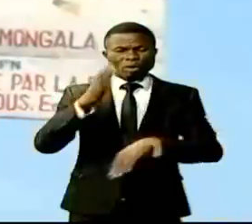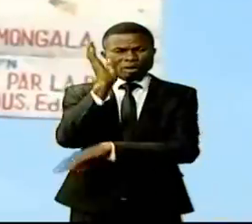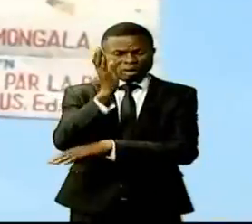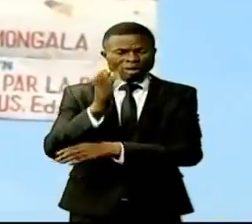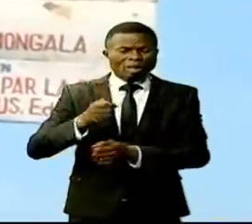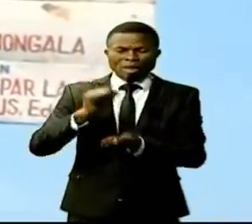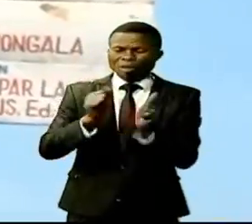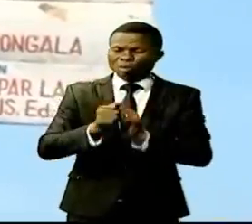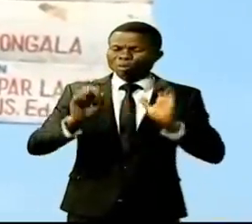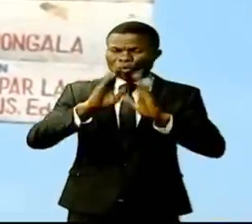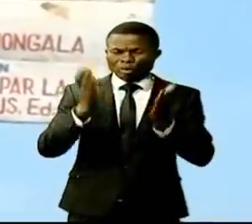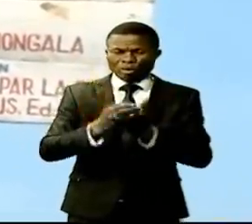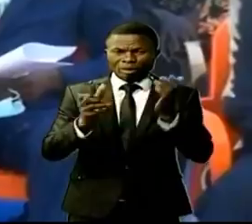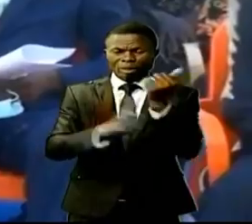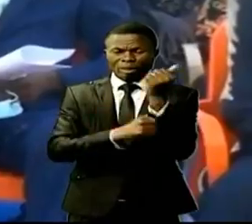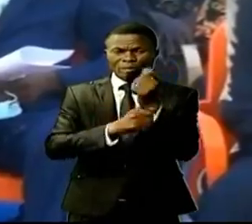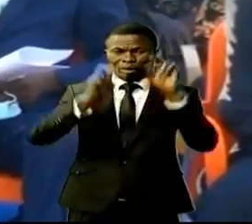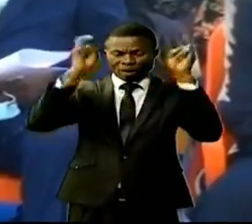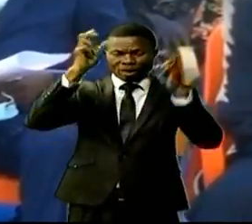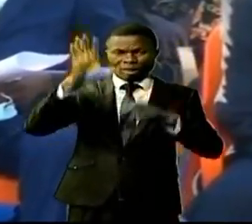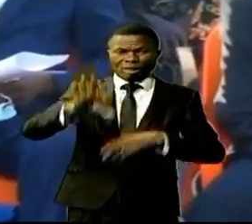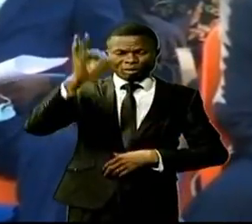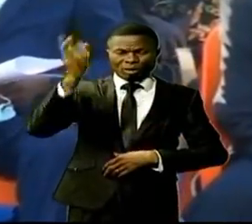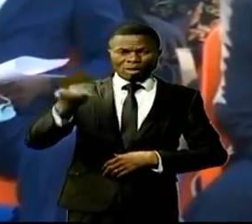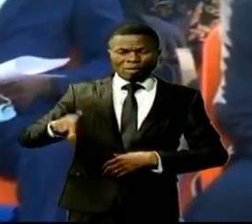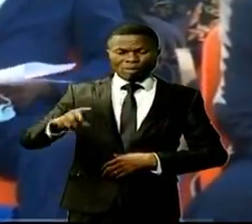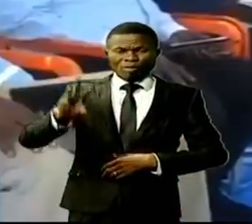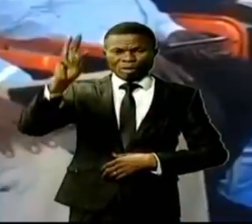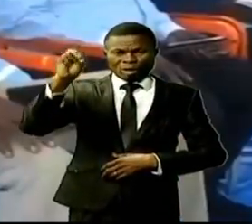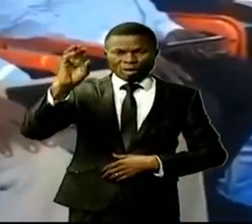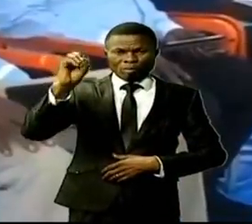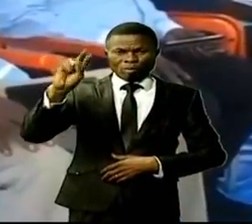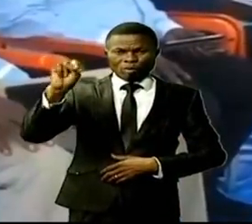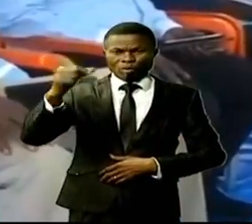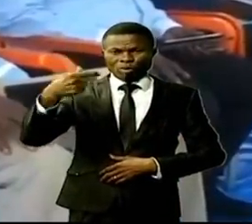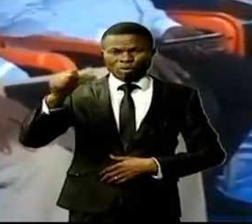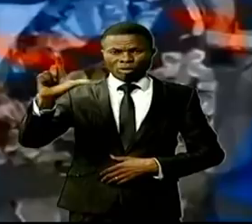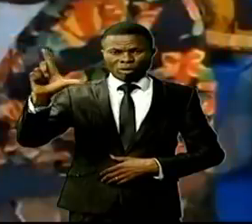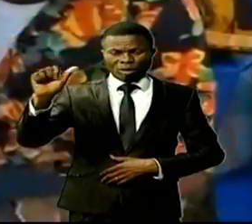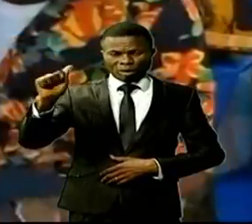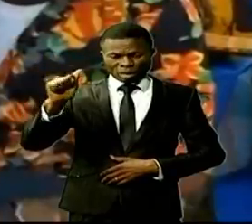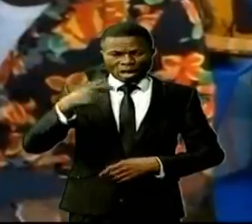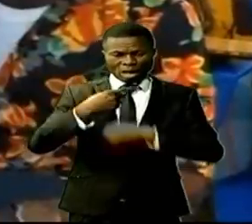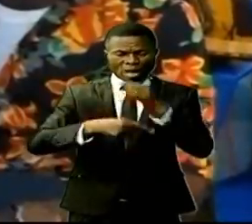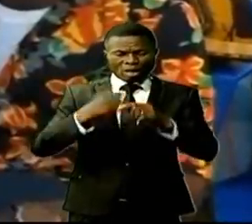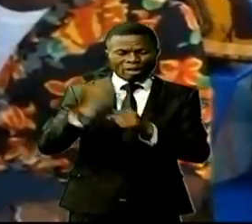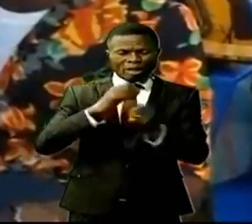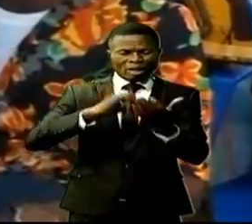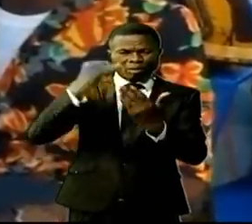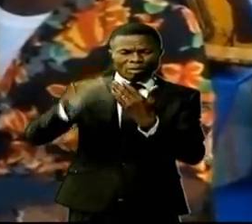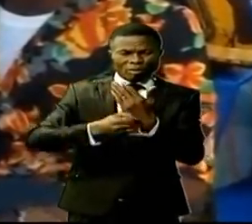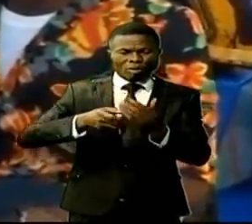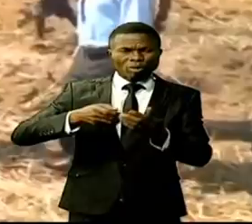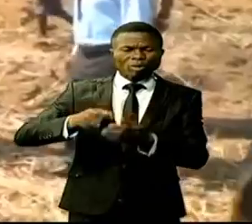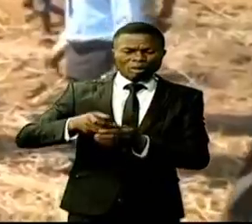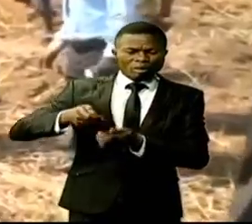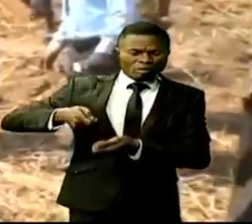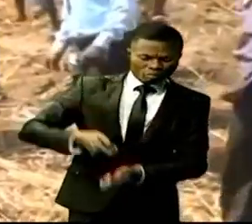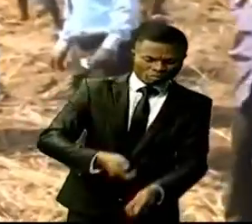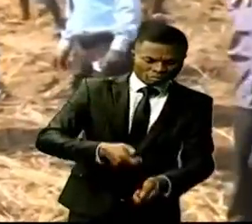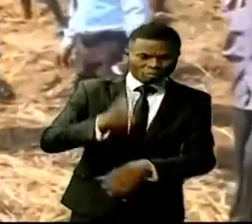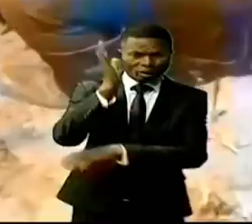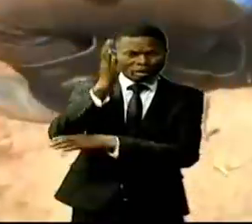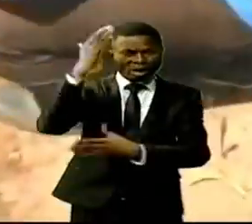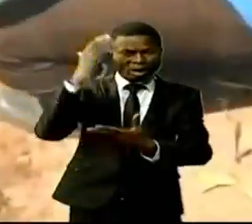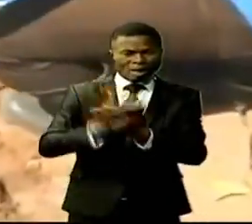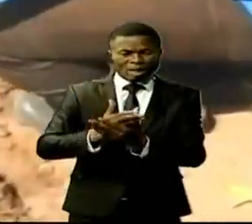tous. C'est le thème choisi cette année. Dans la province de la Mongala, le Fonds forestier national a lancé un vaste projet de plantation d'arbres afin de lutter